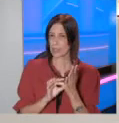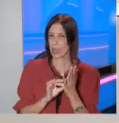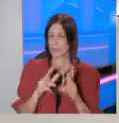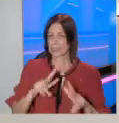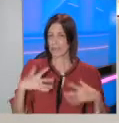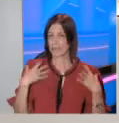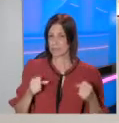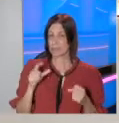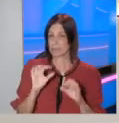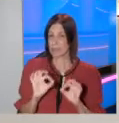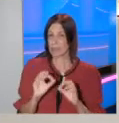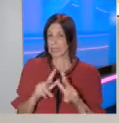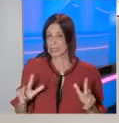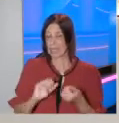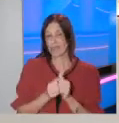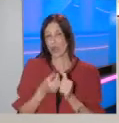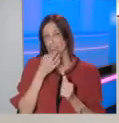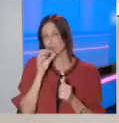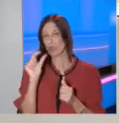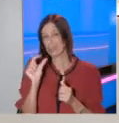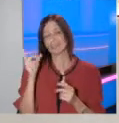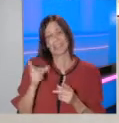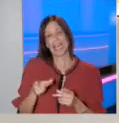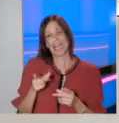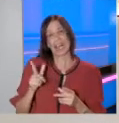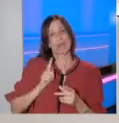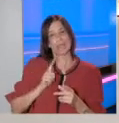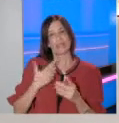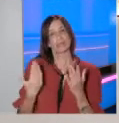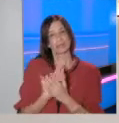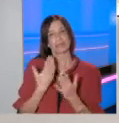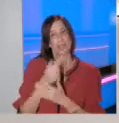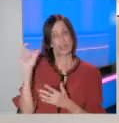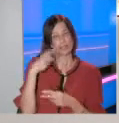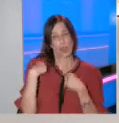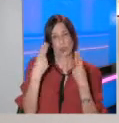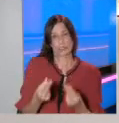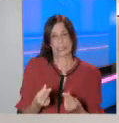המצב? האם זה רק שיפור קטן? אולי אנחנו צריכים קצת להמתין כותרות, ואנחנו מיד חוזרים, אל תלכו לשום מקום.